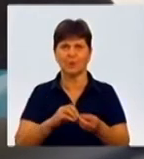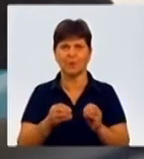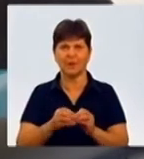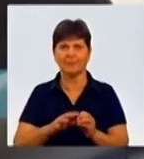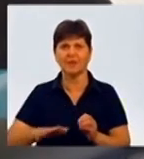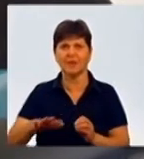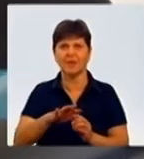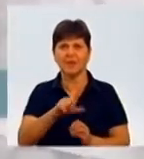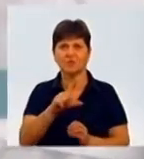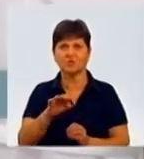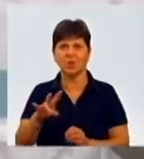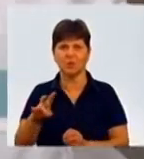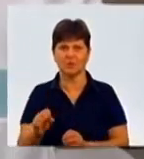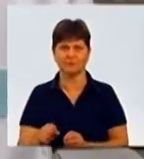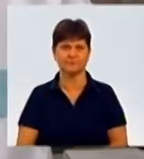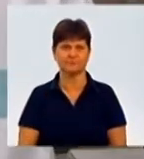Все,